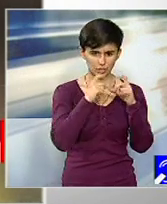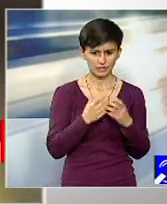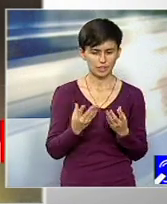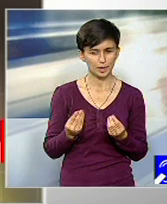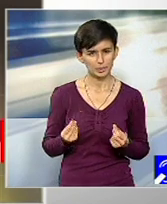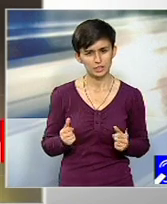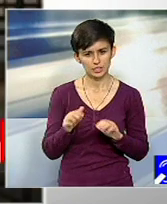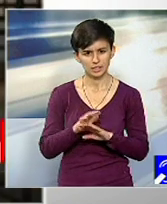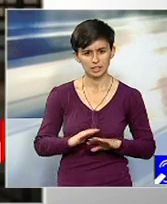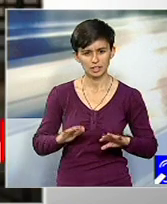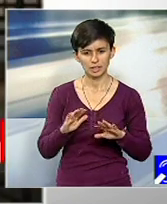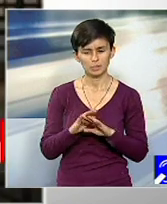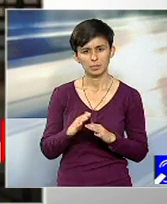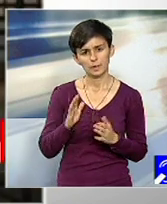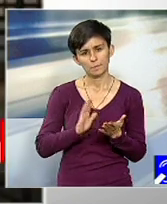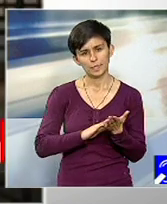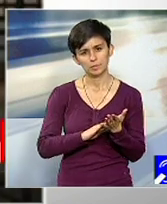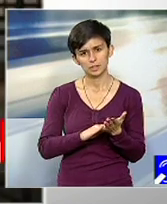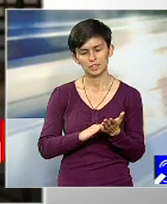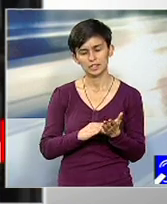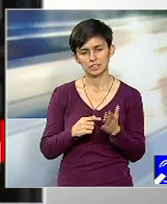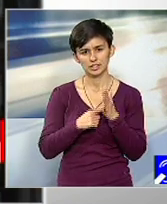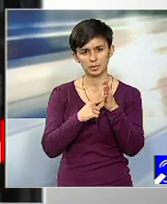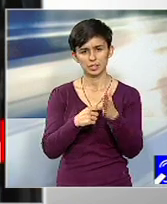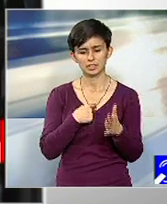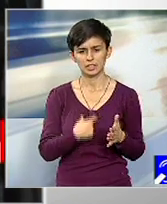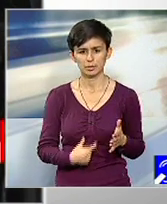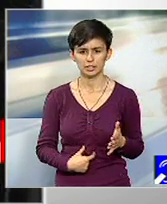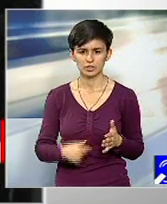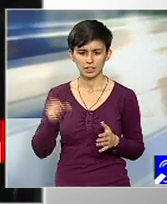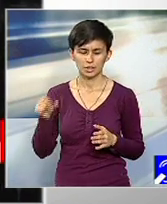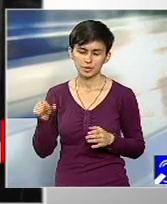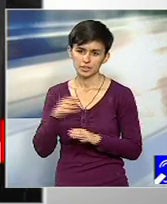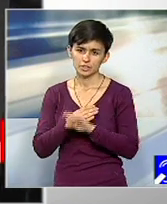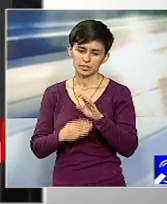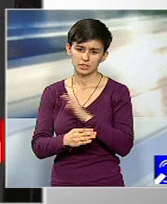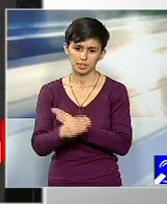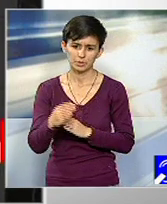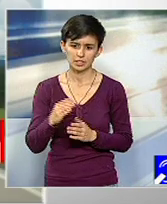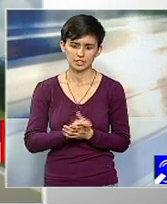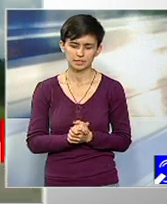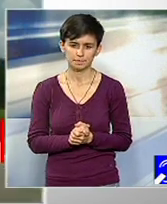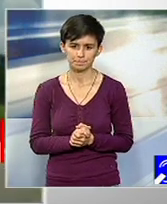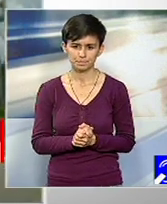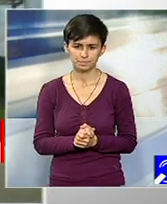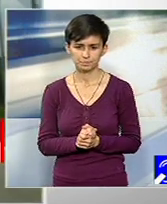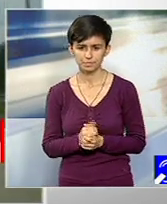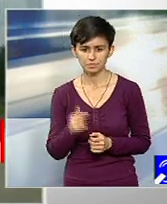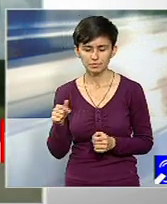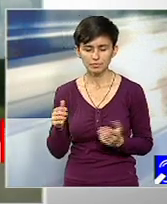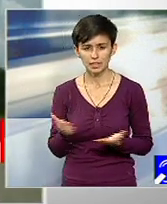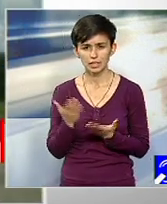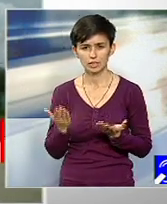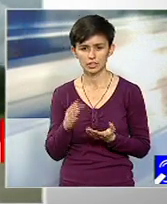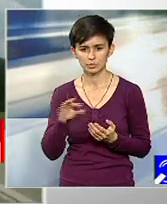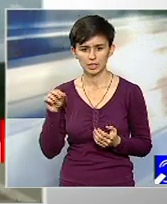public. Motivația ei este foarte clară, autoreprezentarea persoanelor cu dizabilități este un factor esențial care îi încurajează și pe